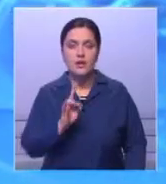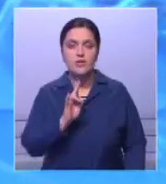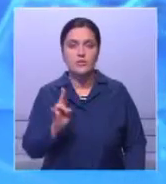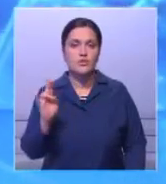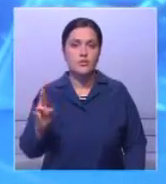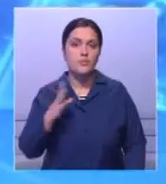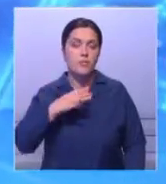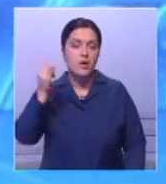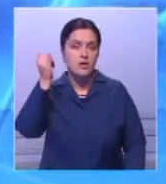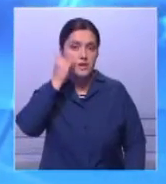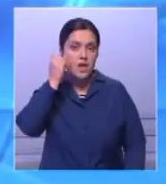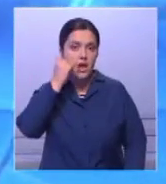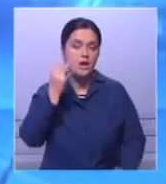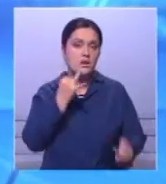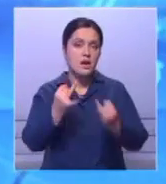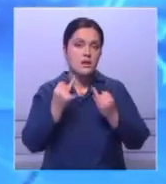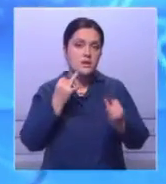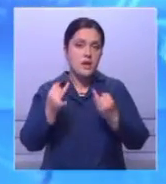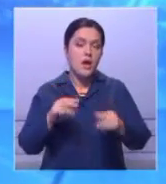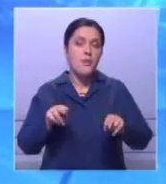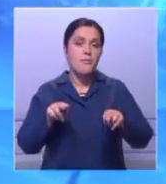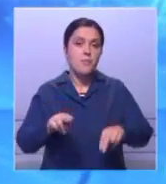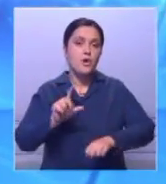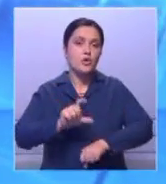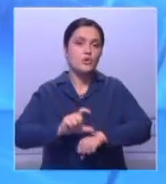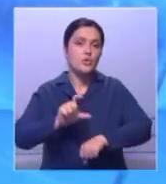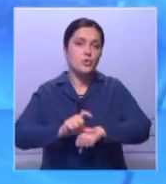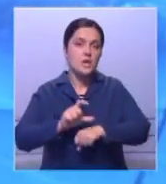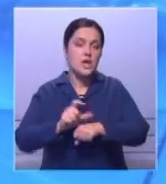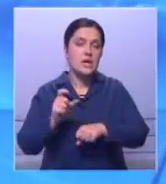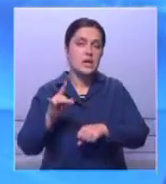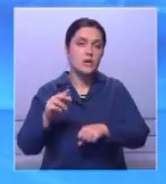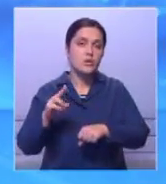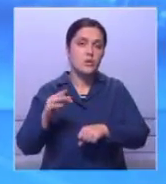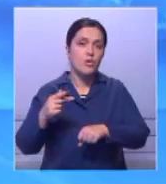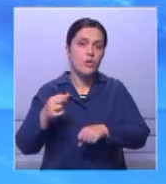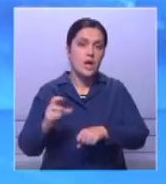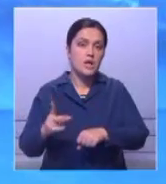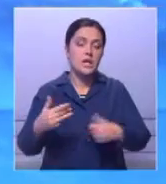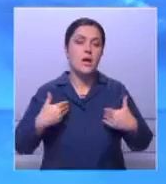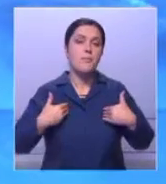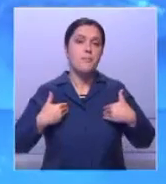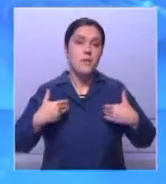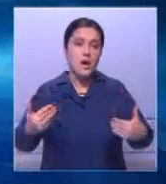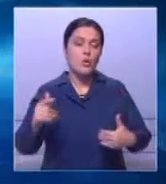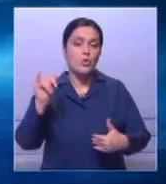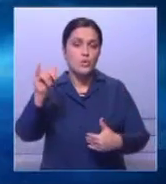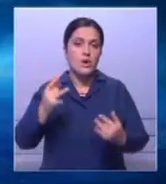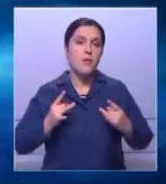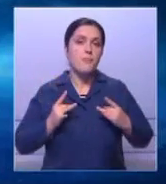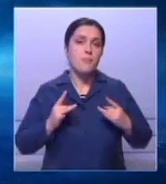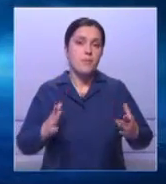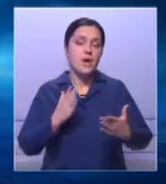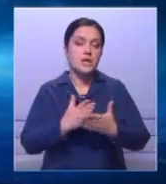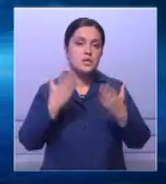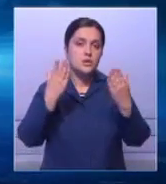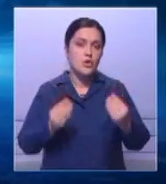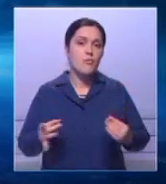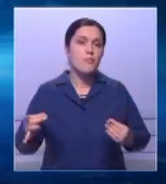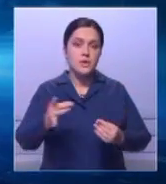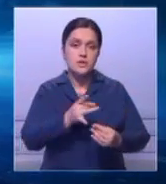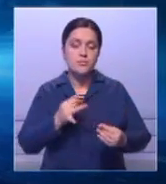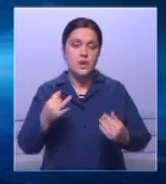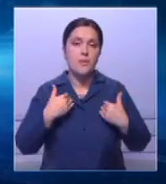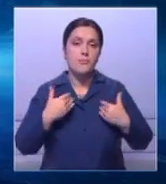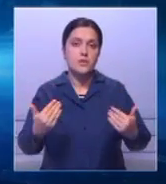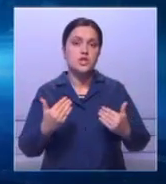Нурсултан Назарбаев провел телефонный разговор с президентом Турции Реджепом Таипом Эрдоганом, в ходе которого поздравил своего коллегу с